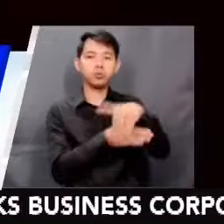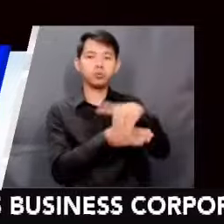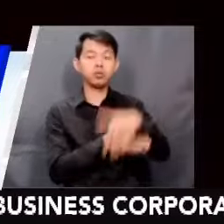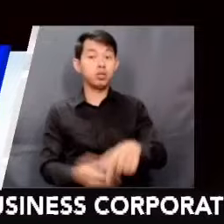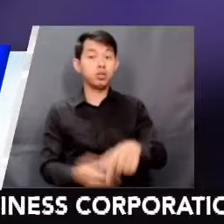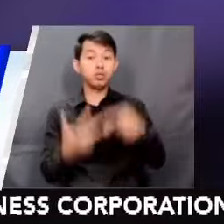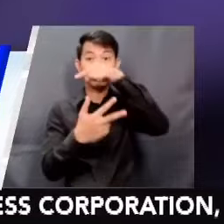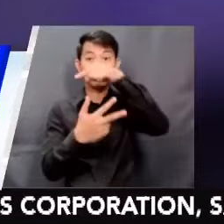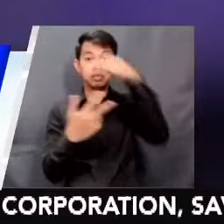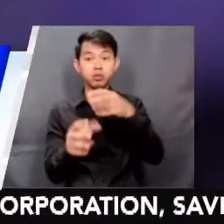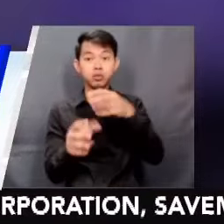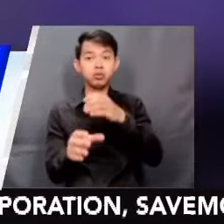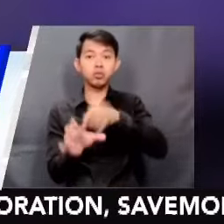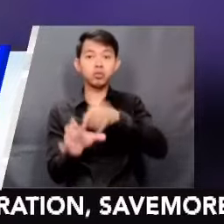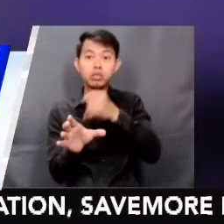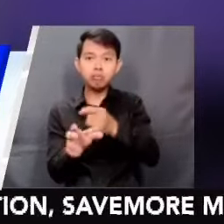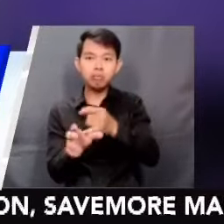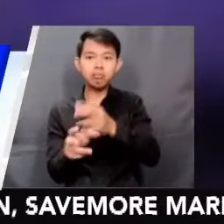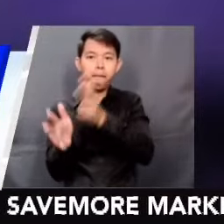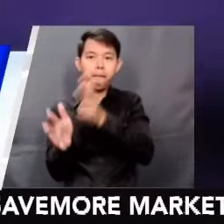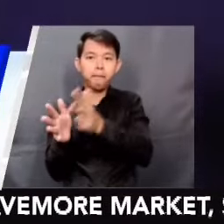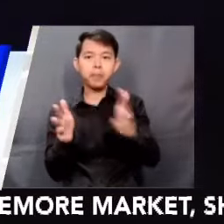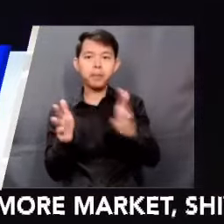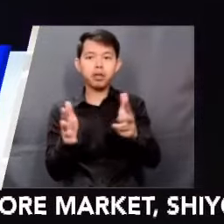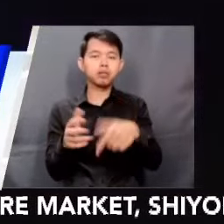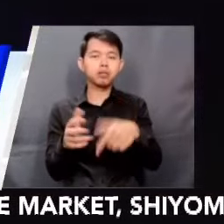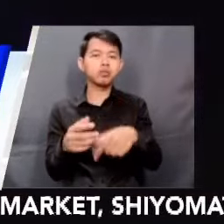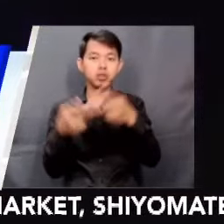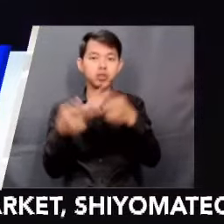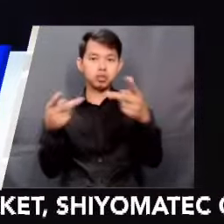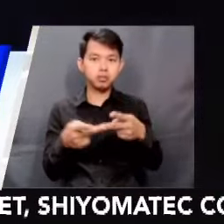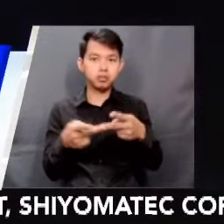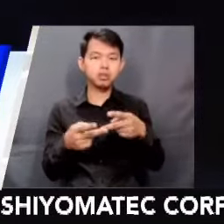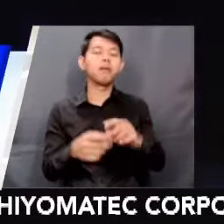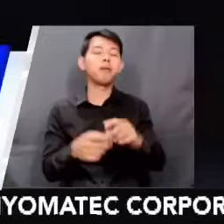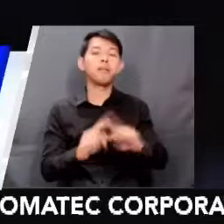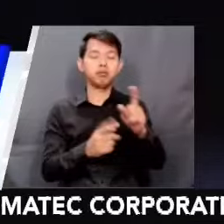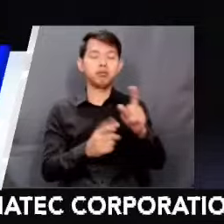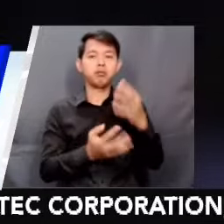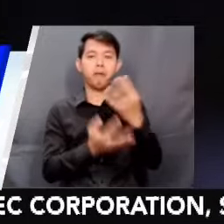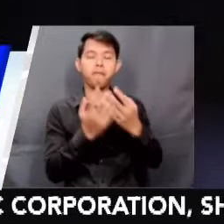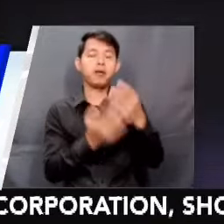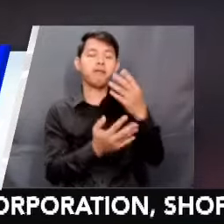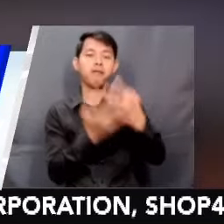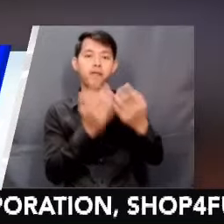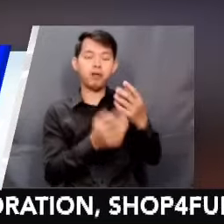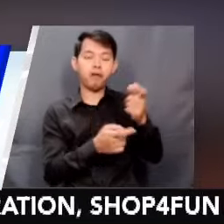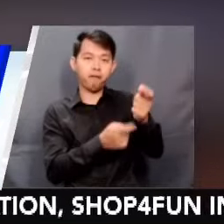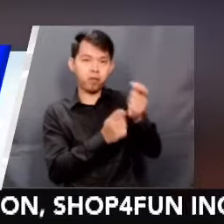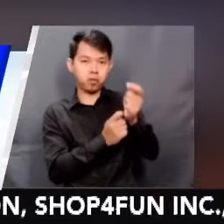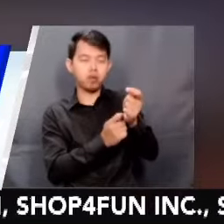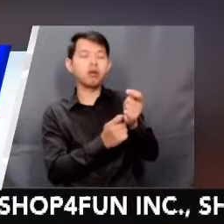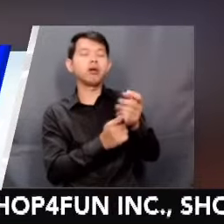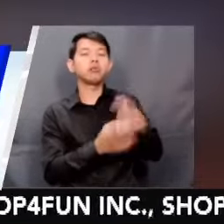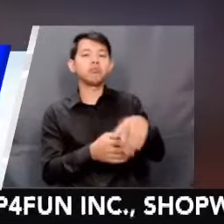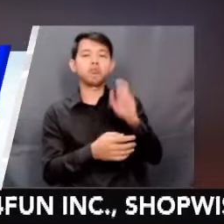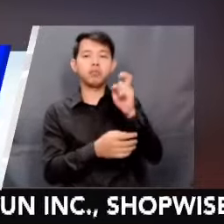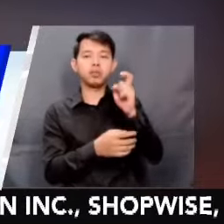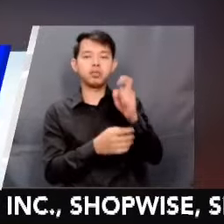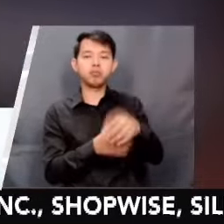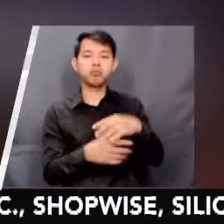bakanting lote. Agad namang nakaresponde ang mga bumbero at napula ang apoy matapos ang halos isang oras. Inaalam pang sanhi ng